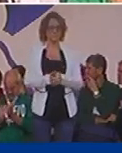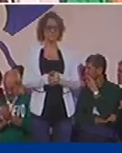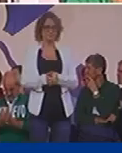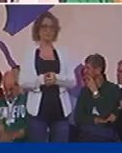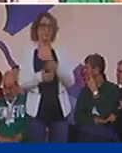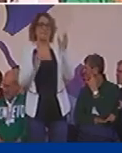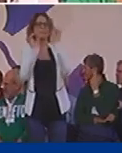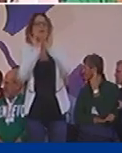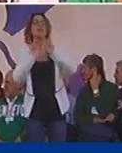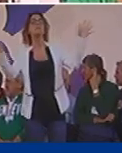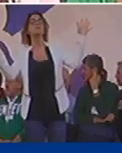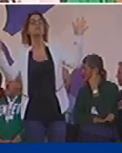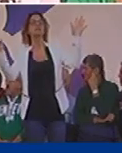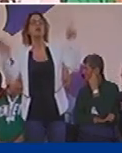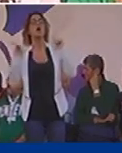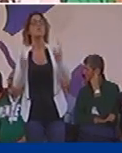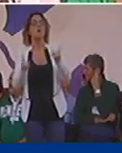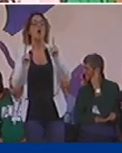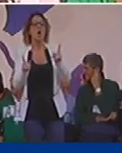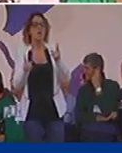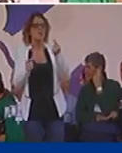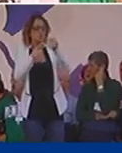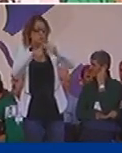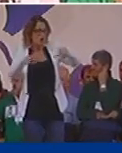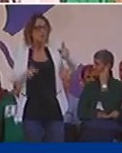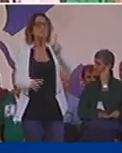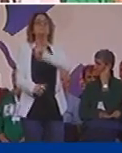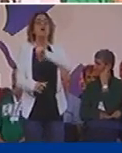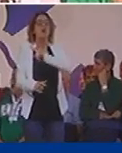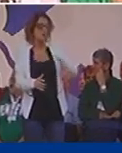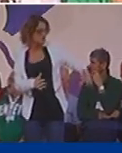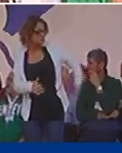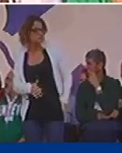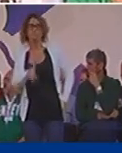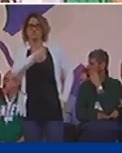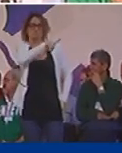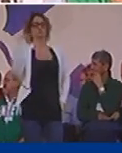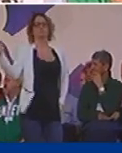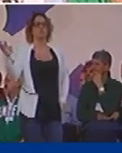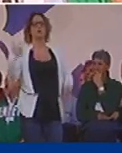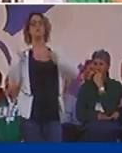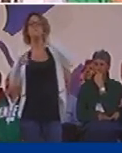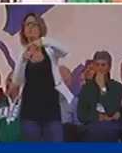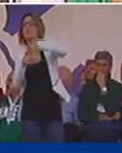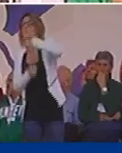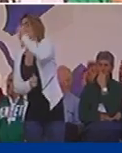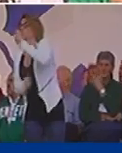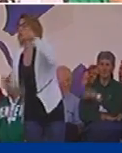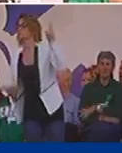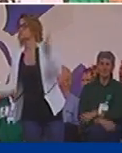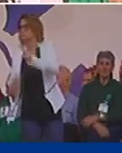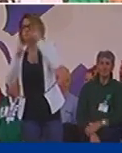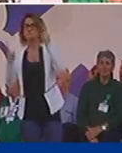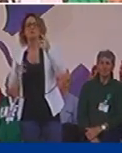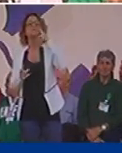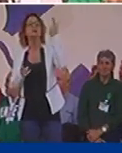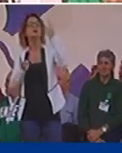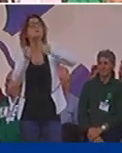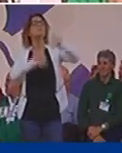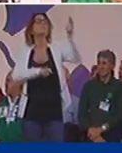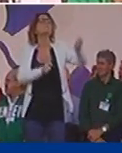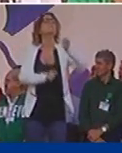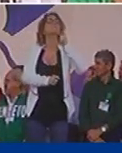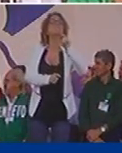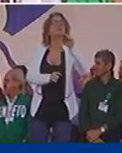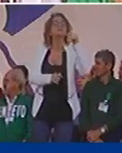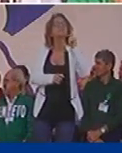Che libertà porto a casa se non ho le mie banconote in tasca? Se non posso pagare i miei mutui, se devo mandare in pensione la gente